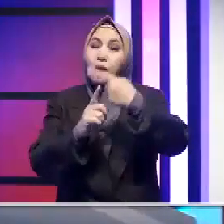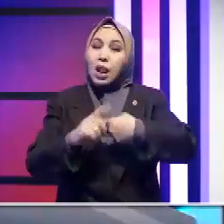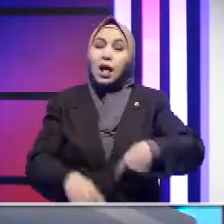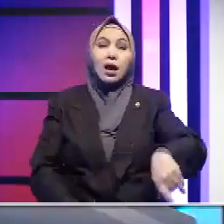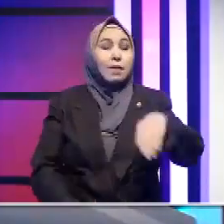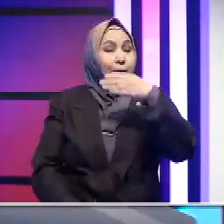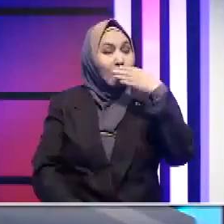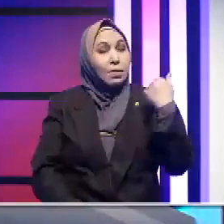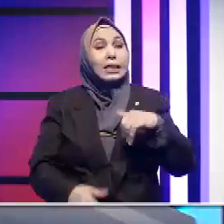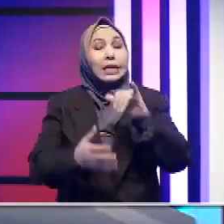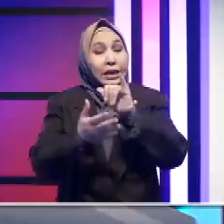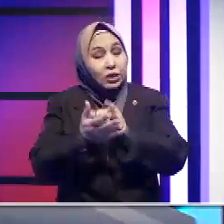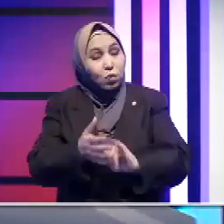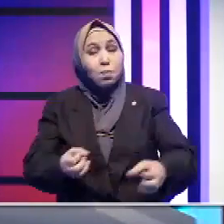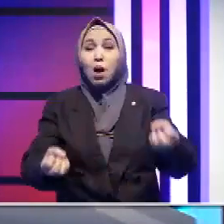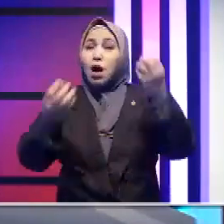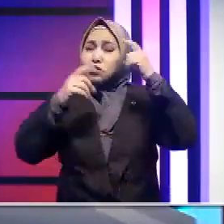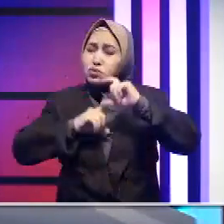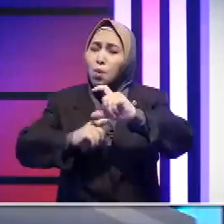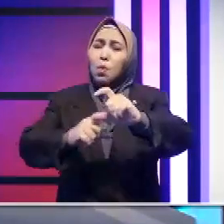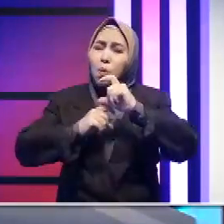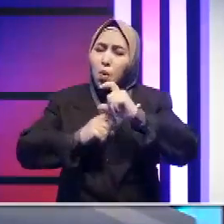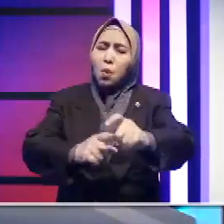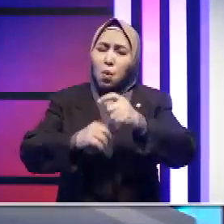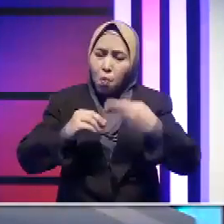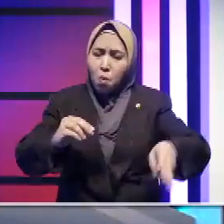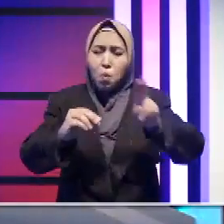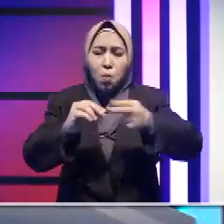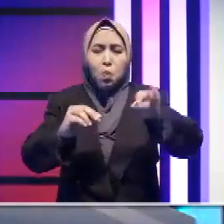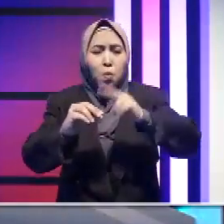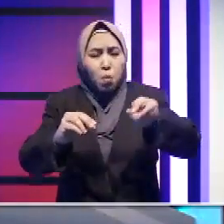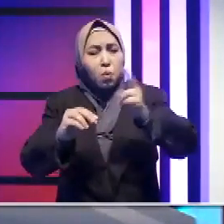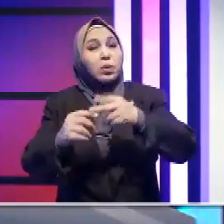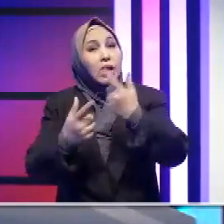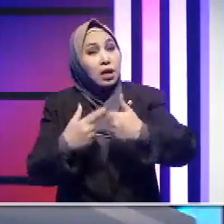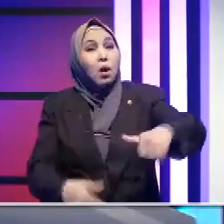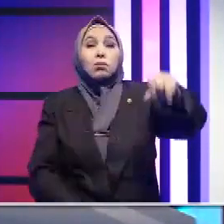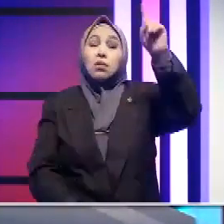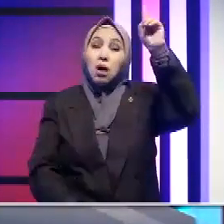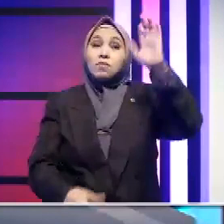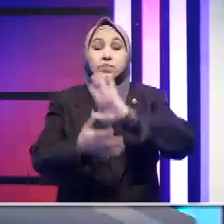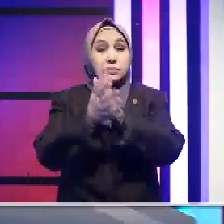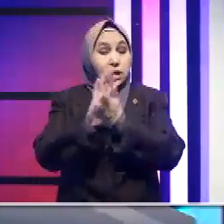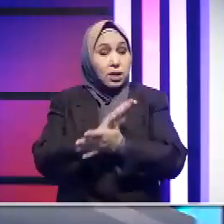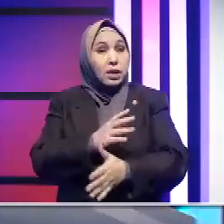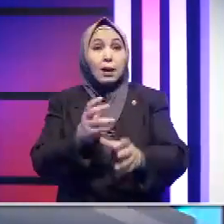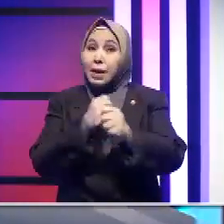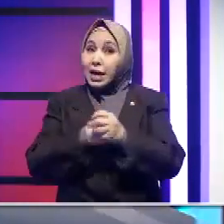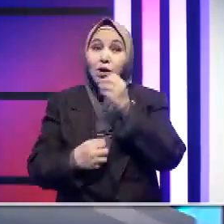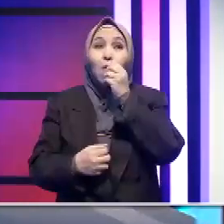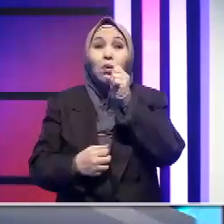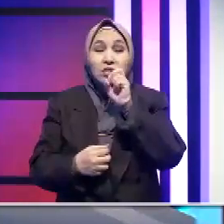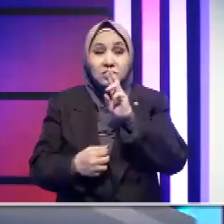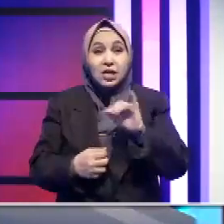disamping banyaknya ganjaran yang berlipat ganda oleh Allah subhanahuwata'ala jadi dapat saya original